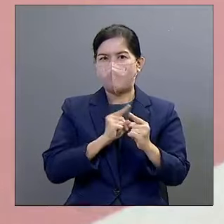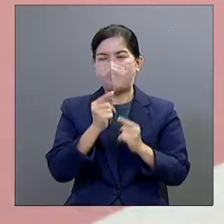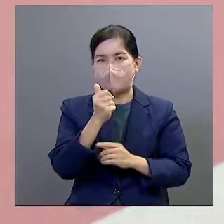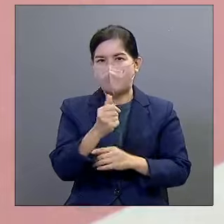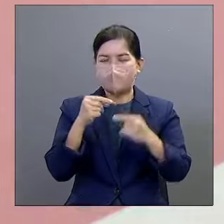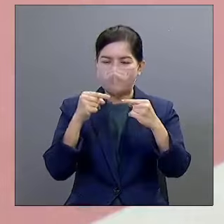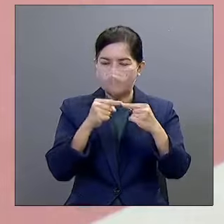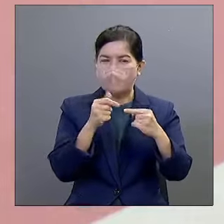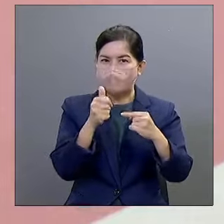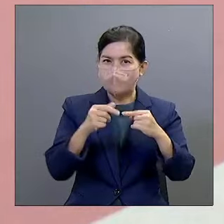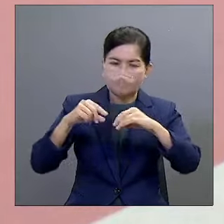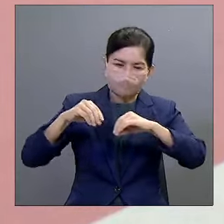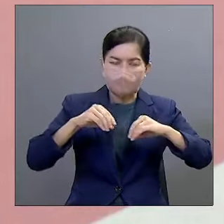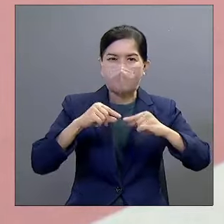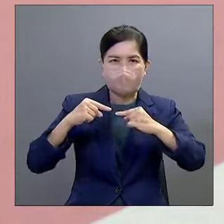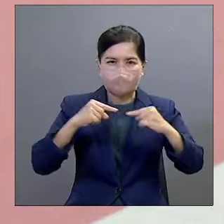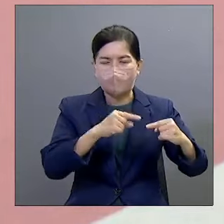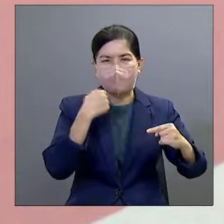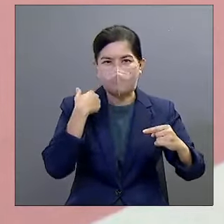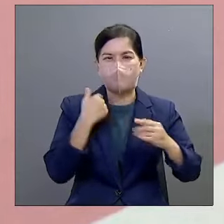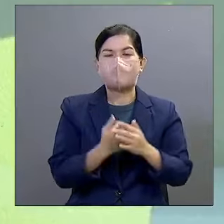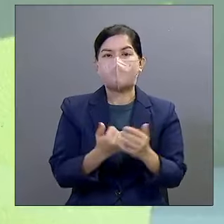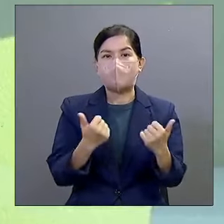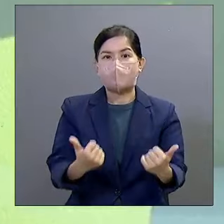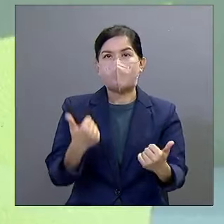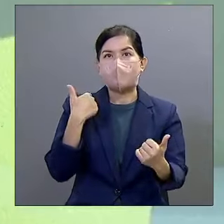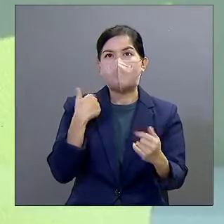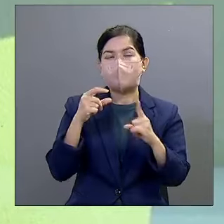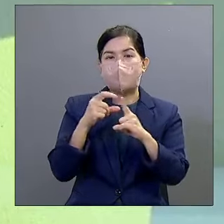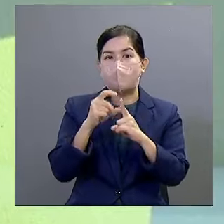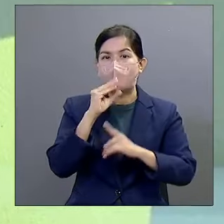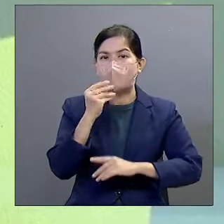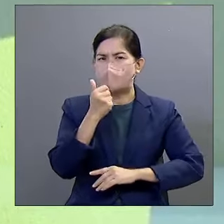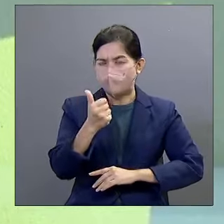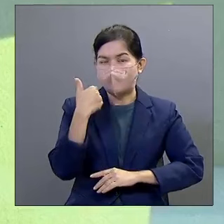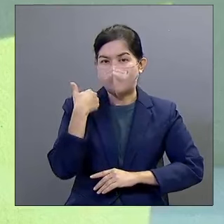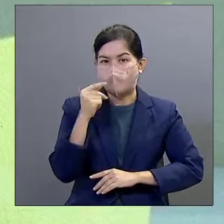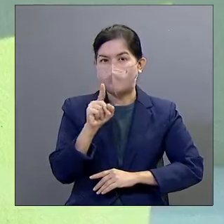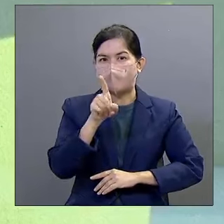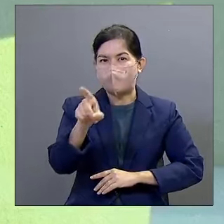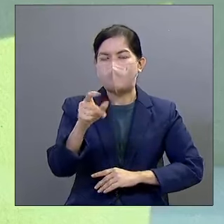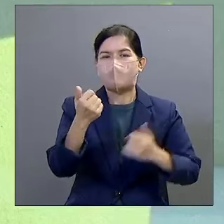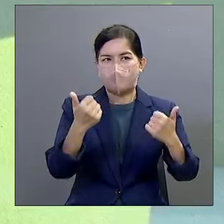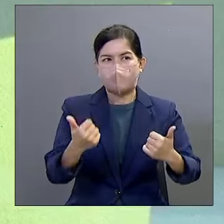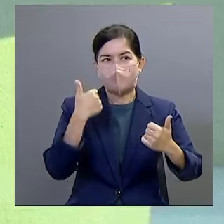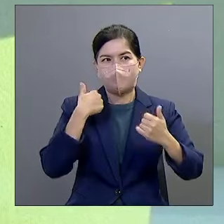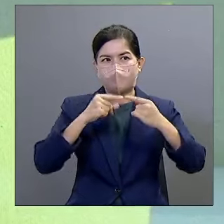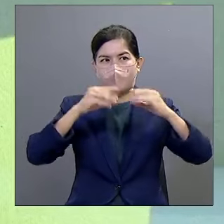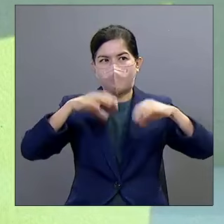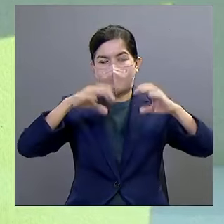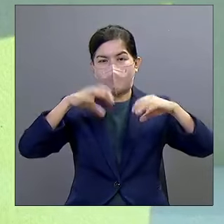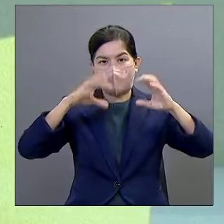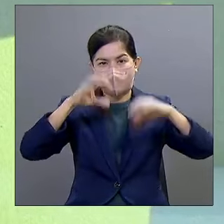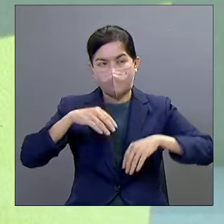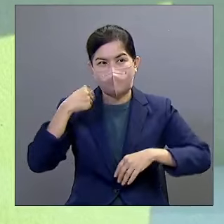นเคยครับกับพี่ปุ้ยเป้ภัคนันท์วันนี้มี motivation มั้ยครับพี ่มีแน่นอนค่ะคุณท็อปเพราะว่าช่วงนี้นะคะเป็นช่วงที่ฝนตกบ่อยๆนะคะก็เลย